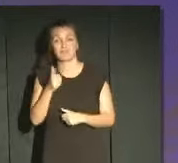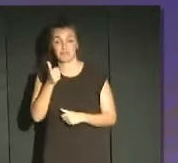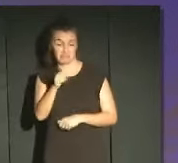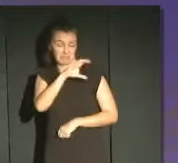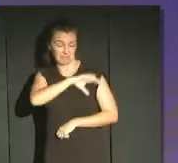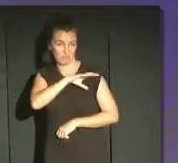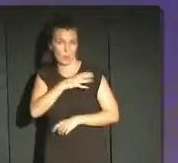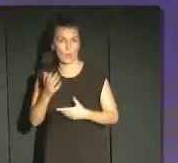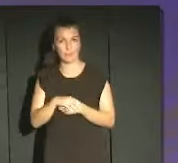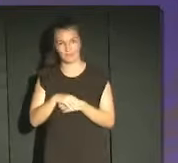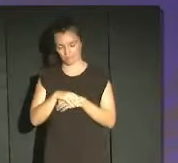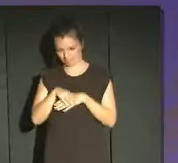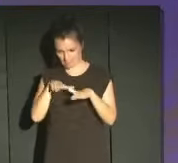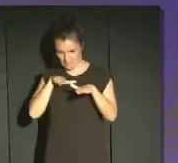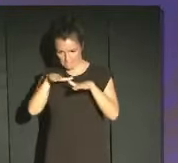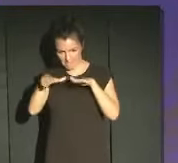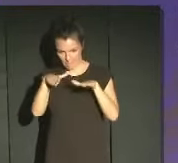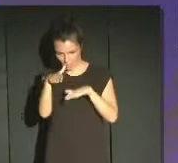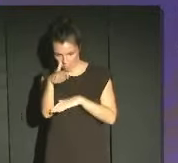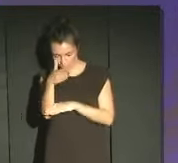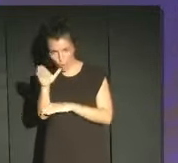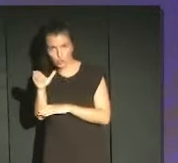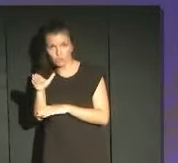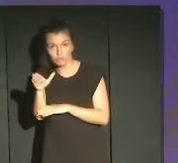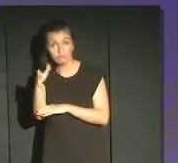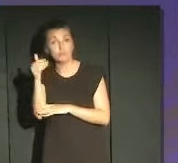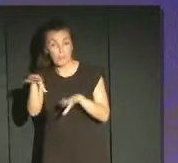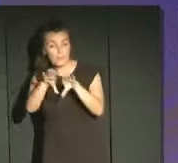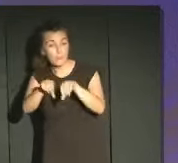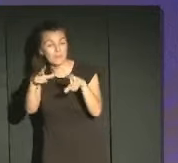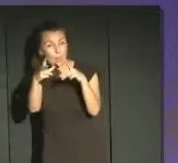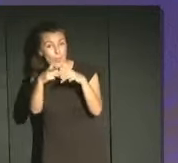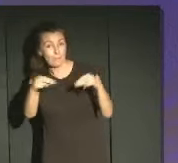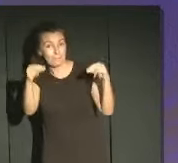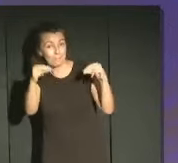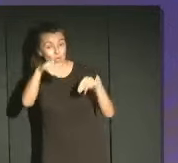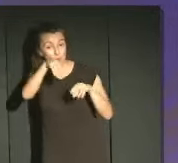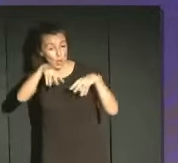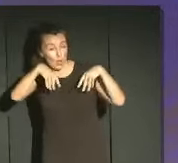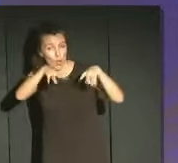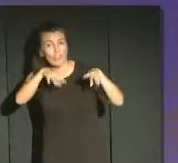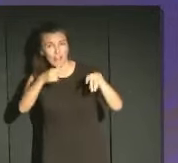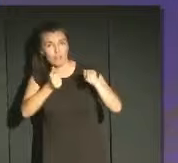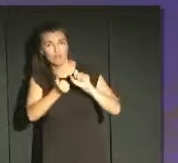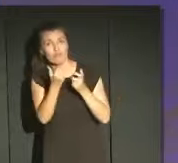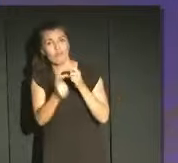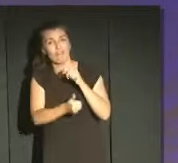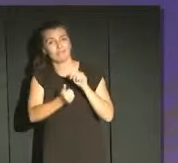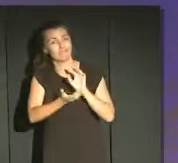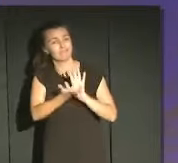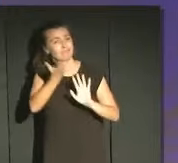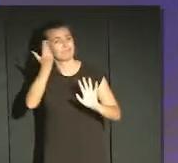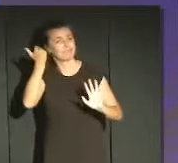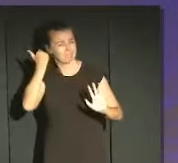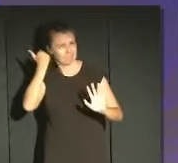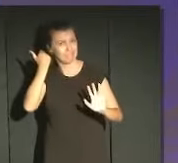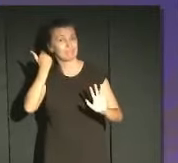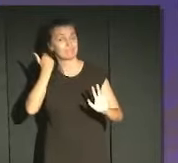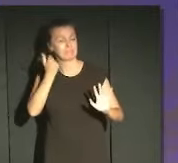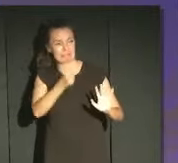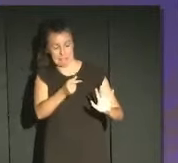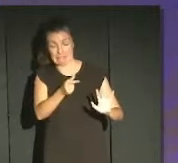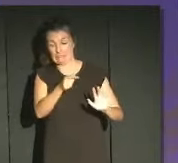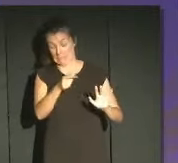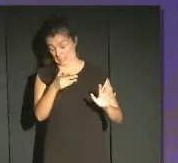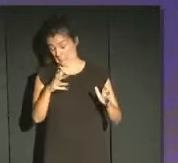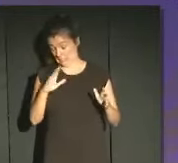un modèle alternatif qui faisait des bananes clur déconn il y a quelques années et puis qui maintenant avec ses